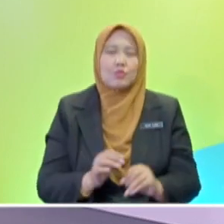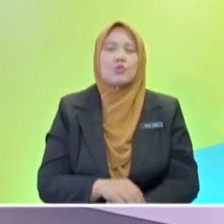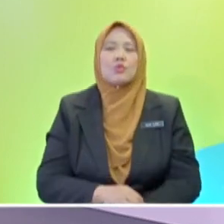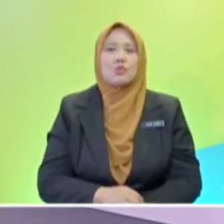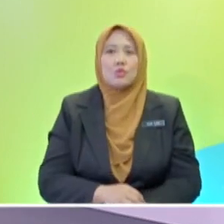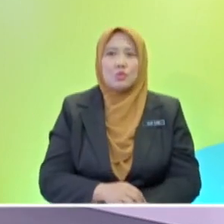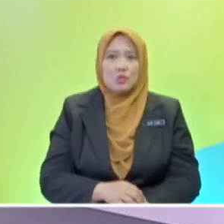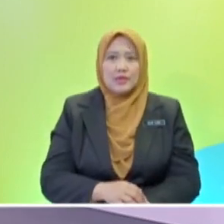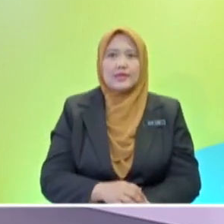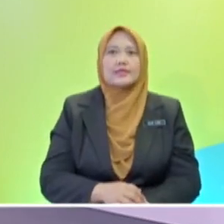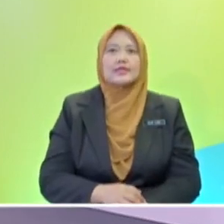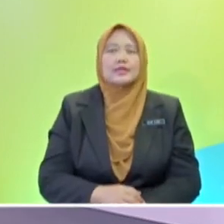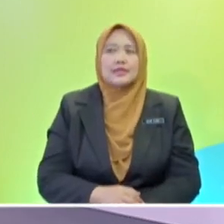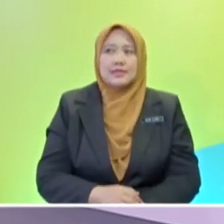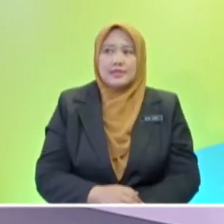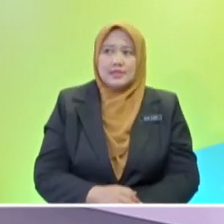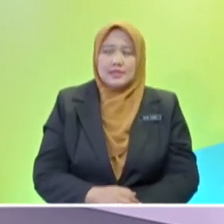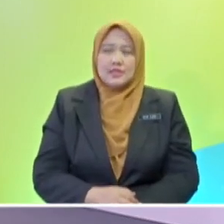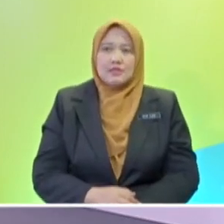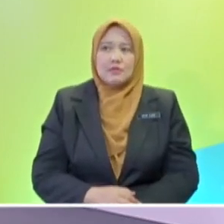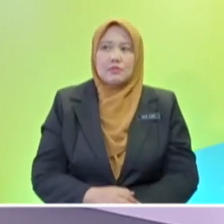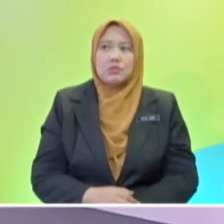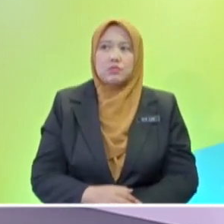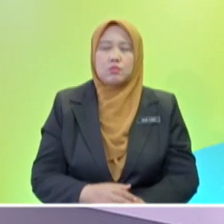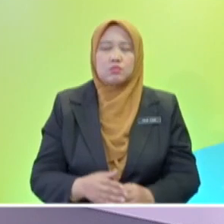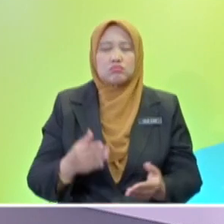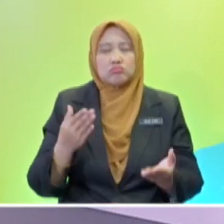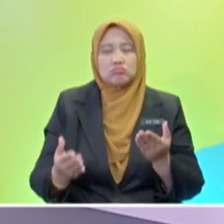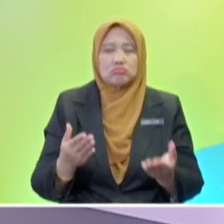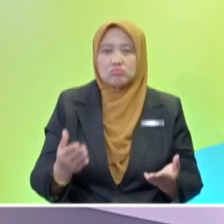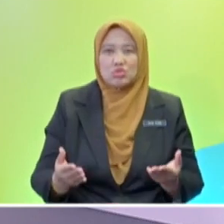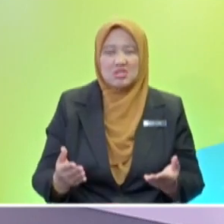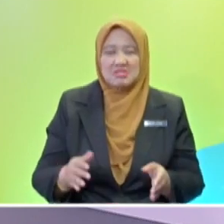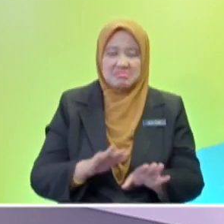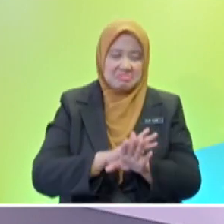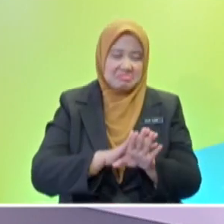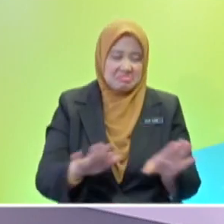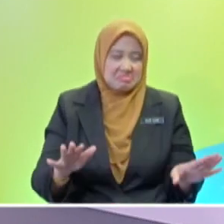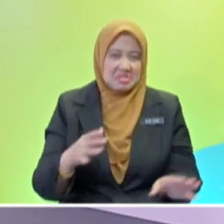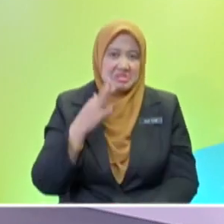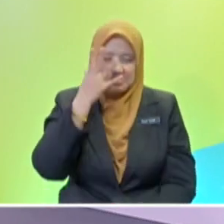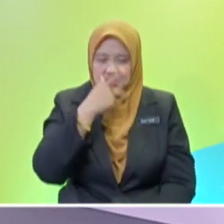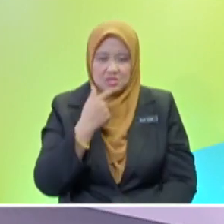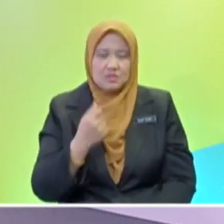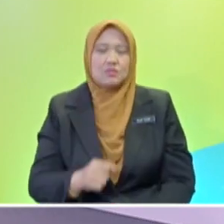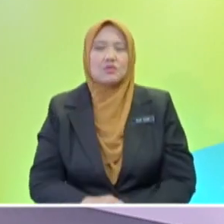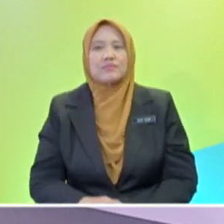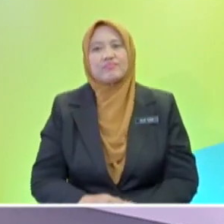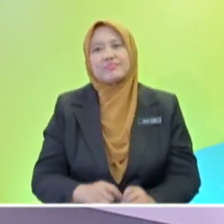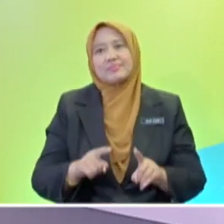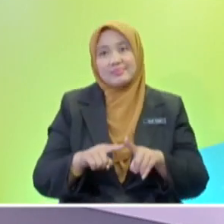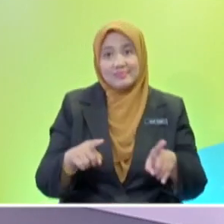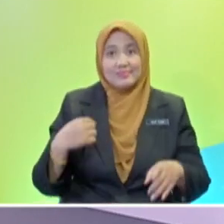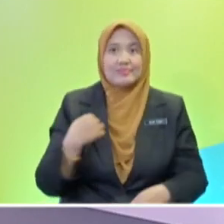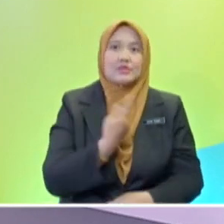kurang menarik Oke tapi aku yang kita bully tingkatkan diri kita buat semua dan Kita